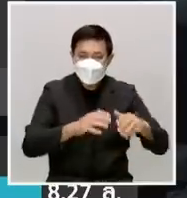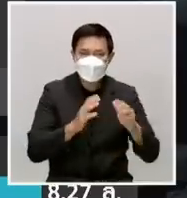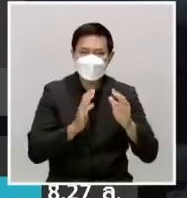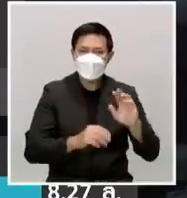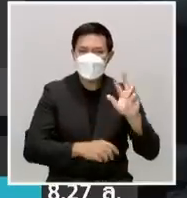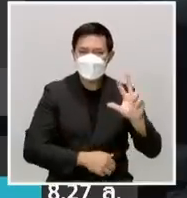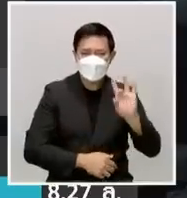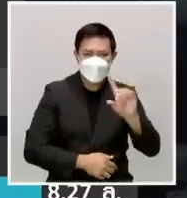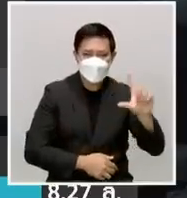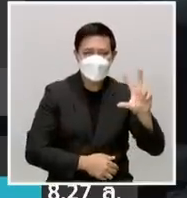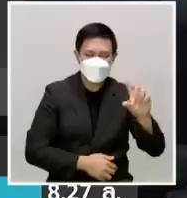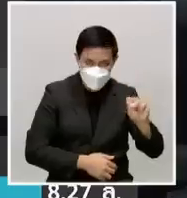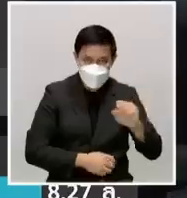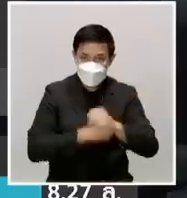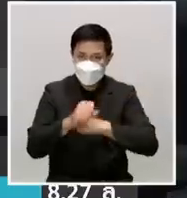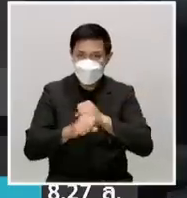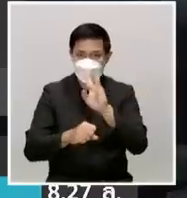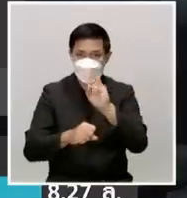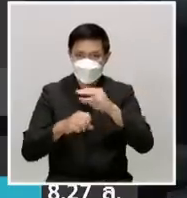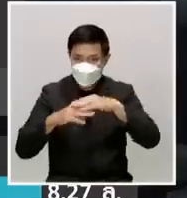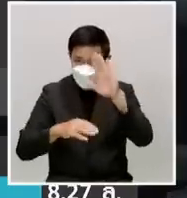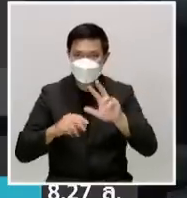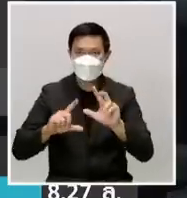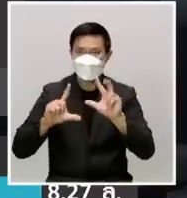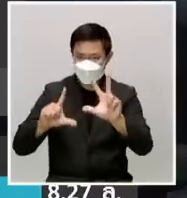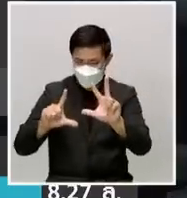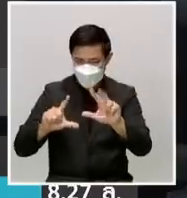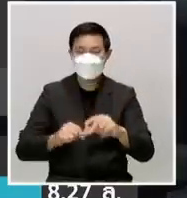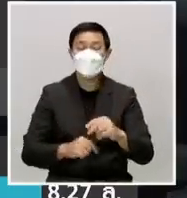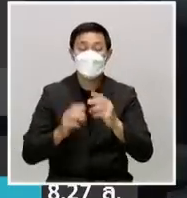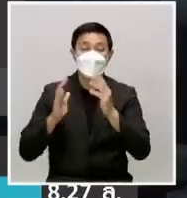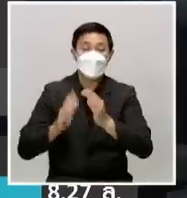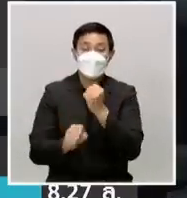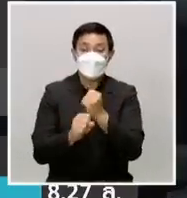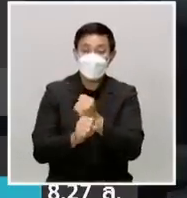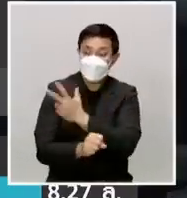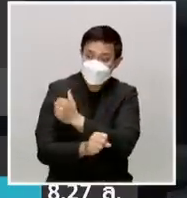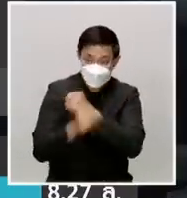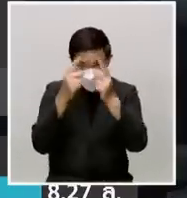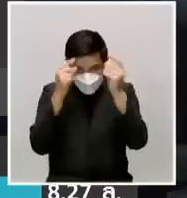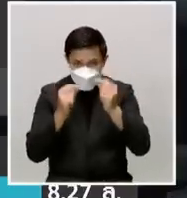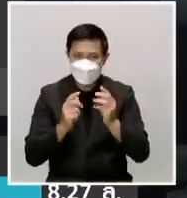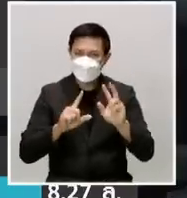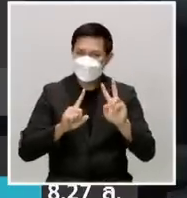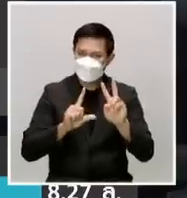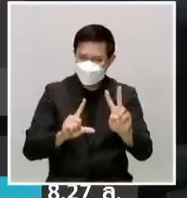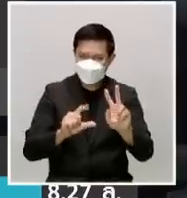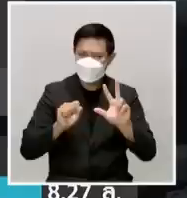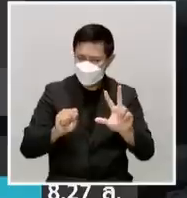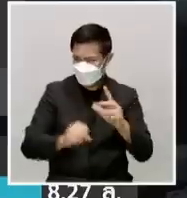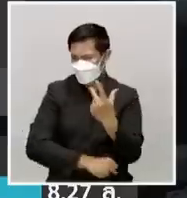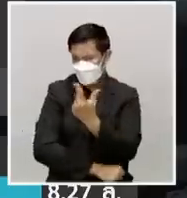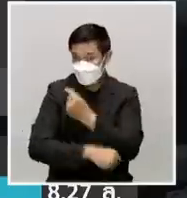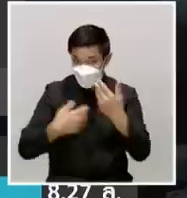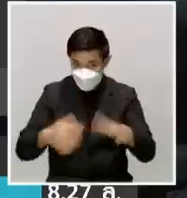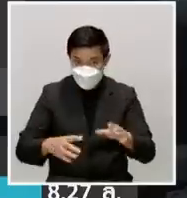8,300,000 เข็มผู้ที่มีอายุ60ปีขึ้นไป 3,000,000 เข็มบุคลากรทางการแพทย์ 2,300,000 เข็มและผู้